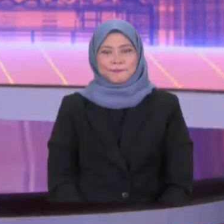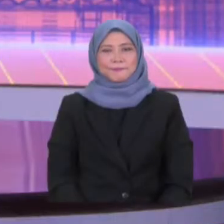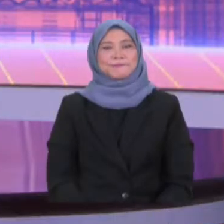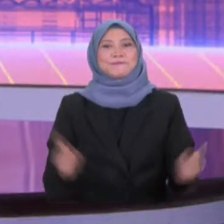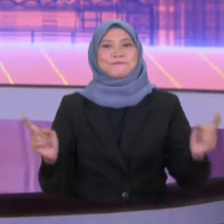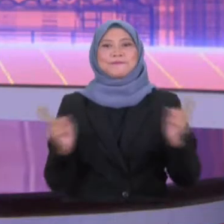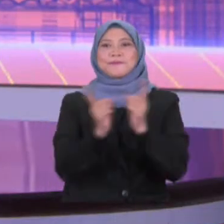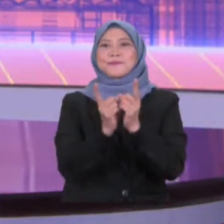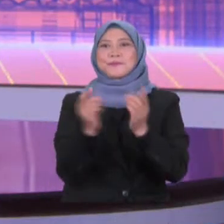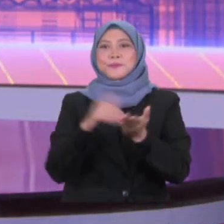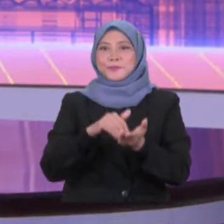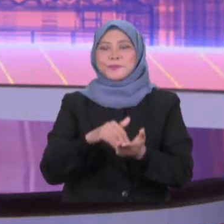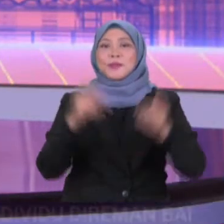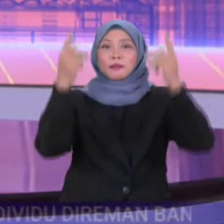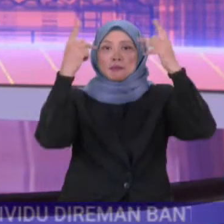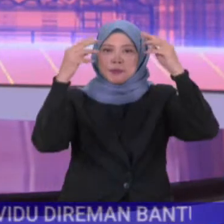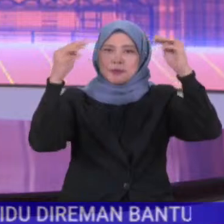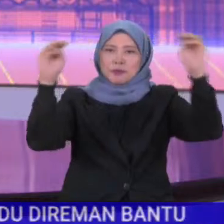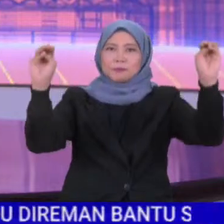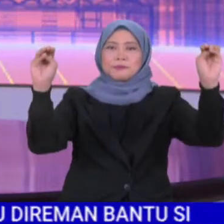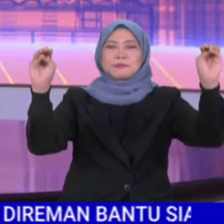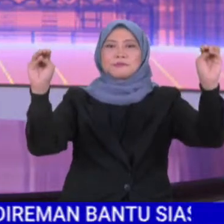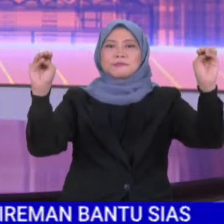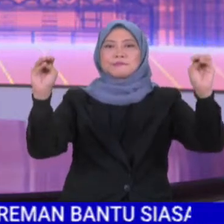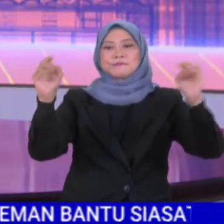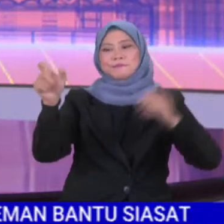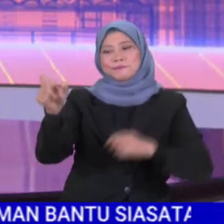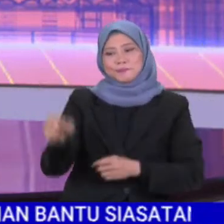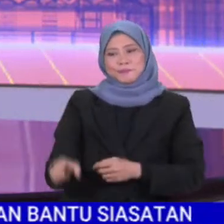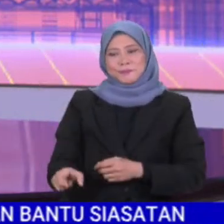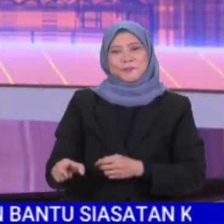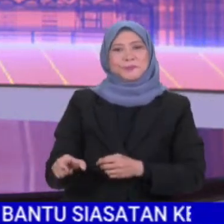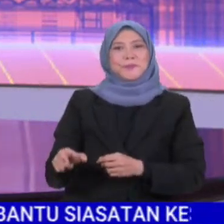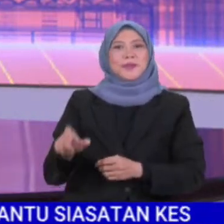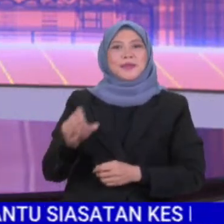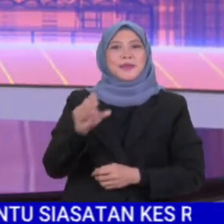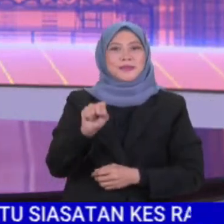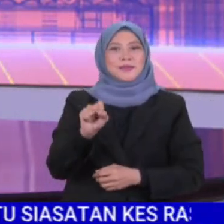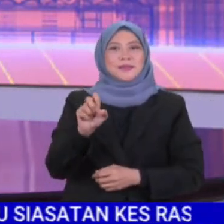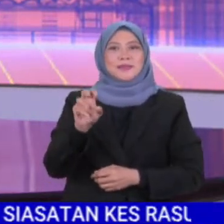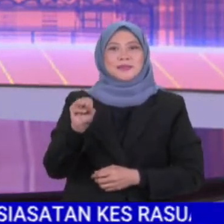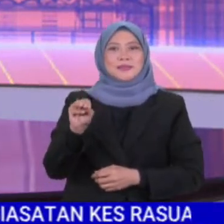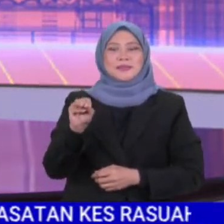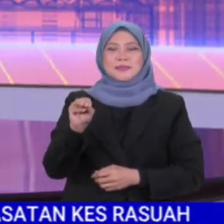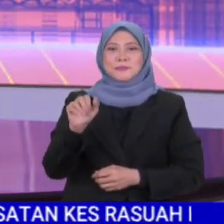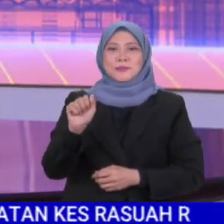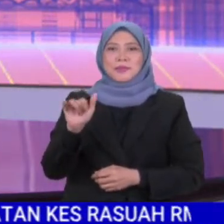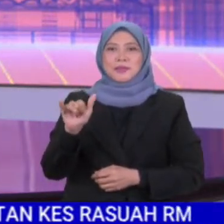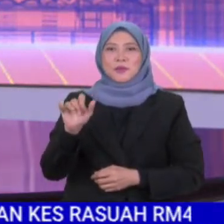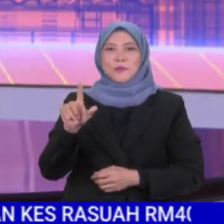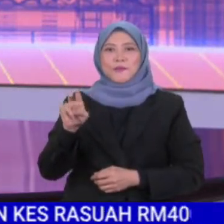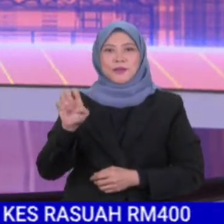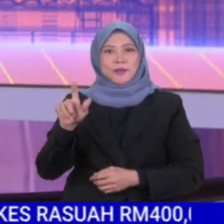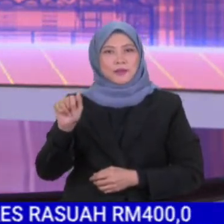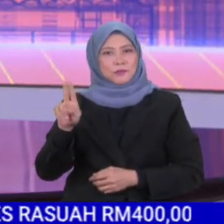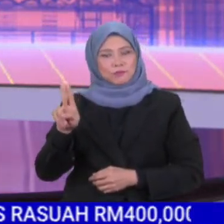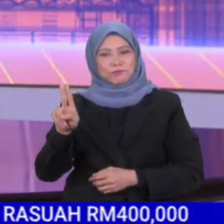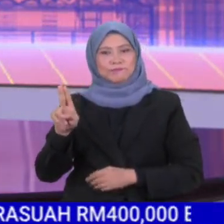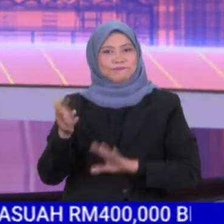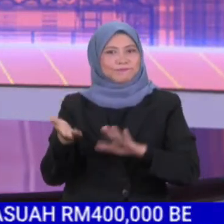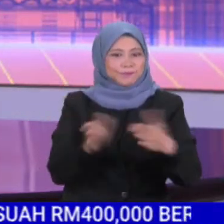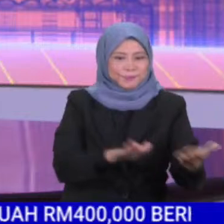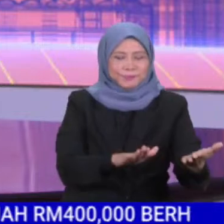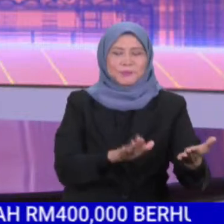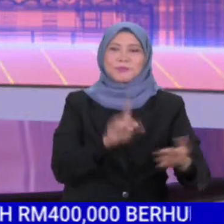Bersua kembali, Perdana Menteri menyifatkan pemergian Tun Dr. Ehsami Velu sebagai kehilangan besar buat negara. Datuk